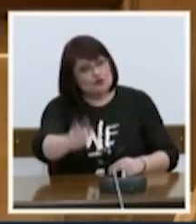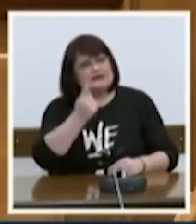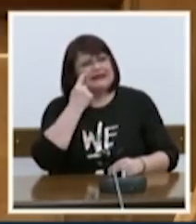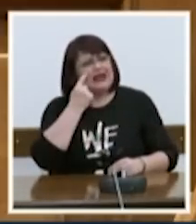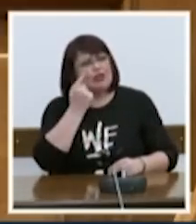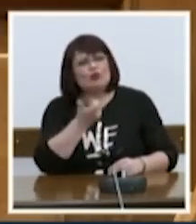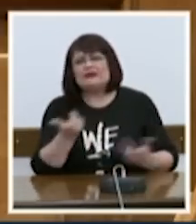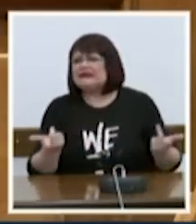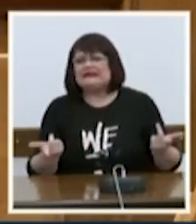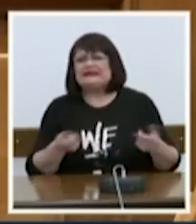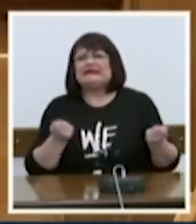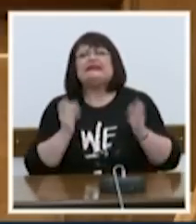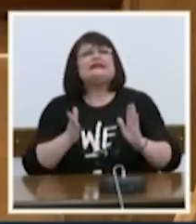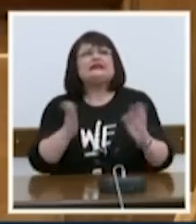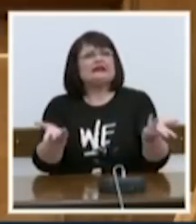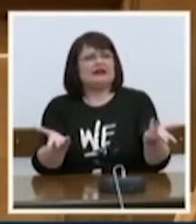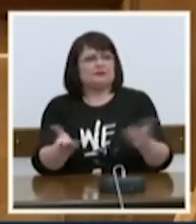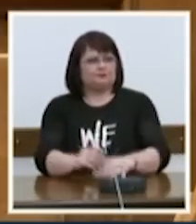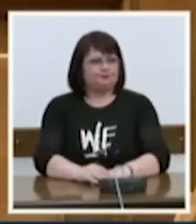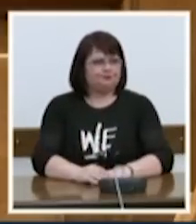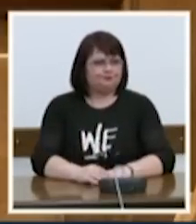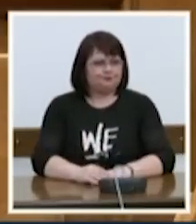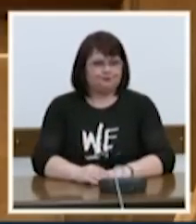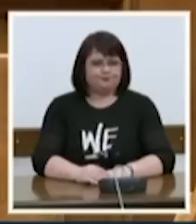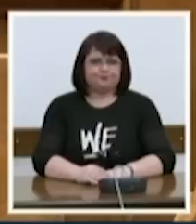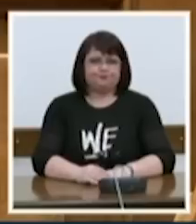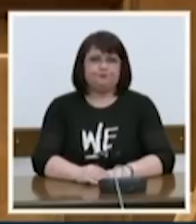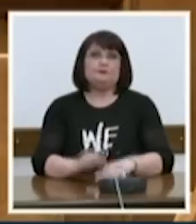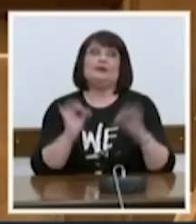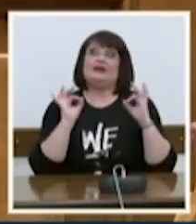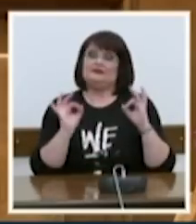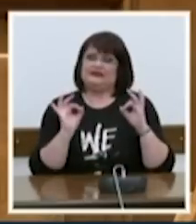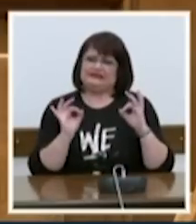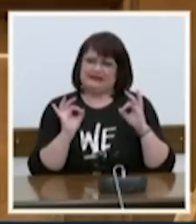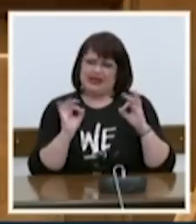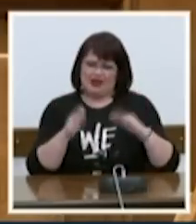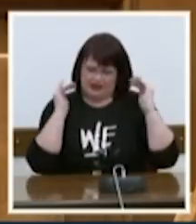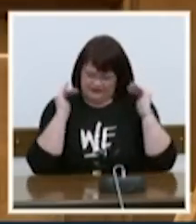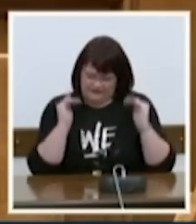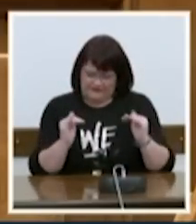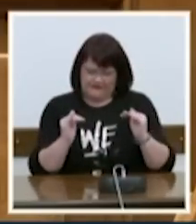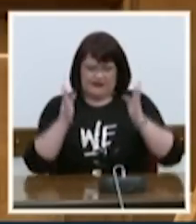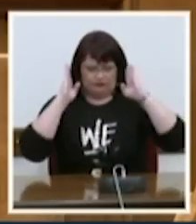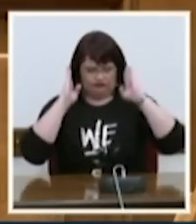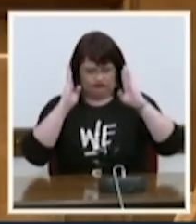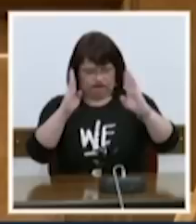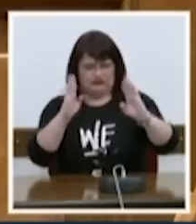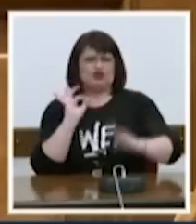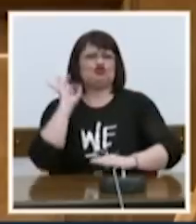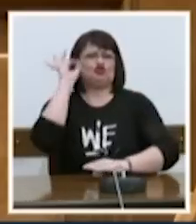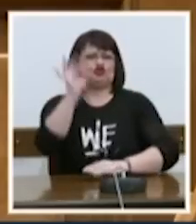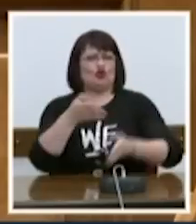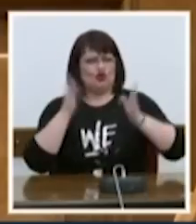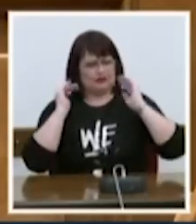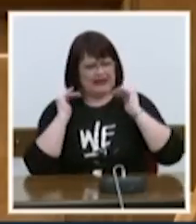πού ακριβώς το πάτε. Βέβαια, εσείς με την ίδια πηξίδα συνεχίζετε και